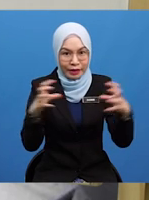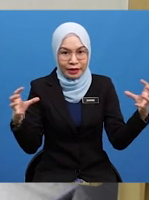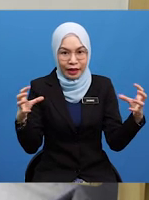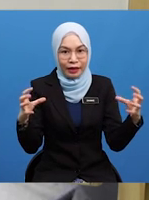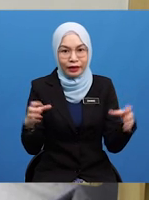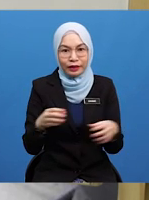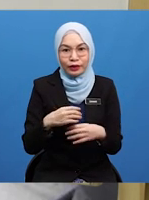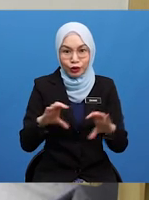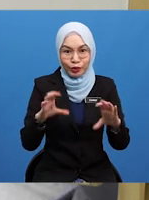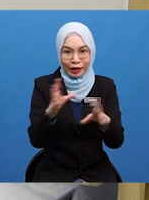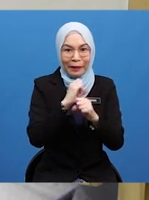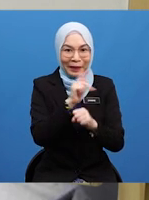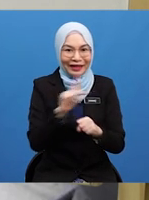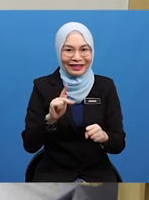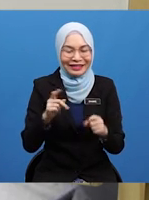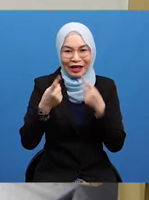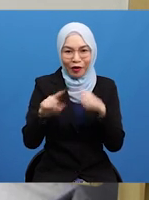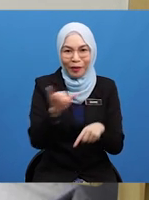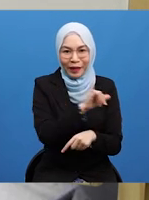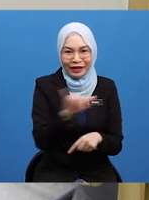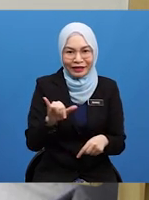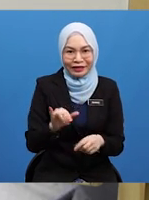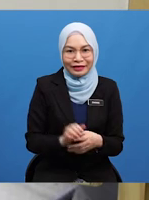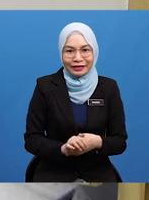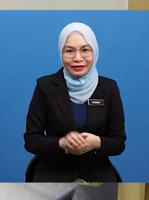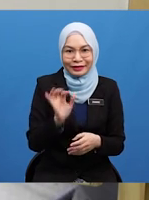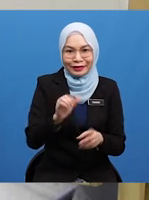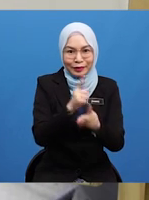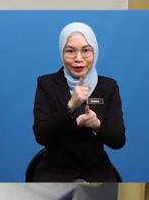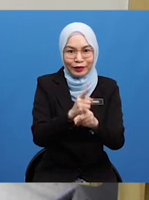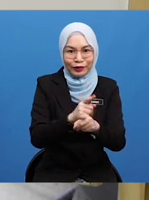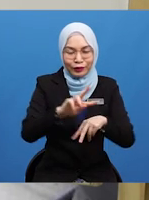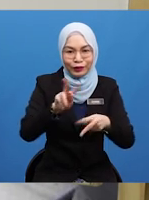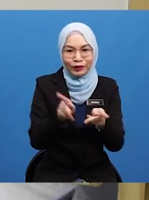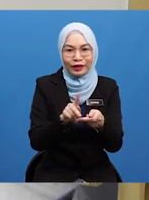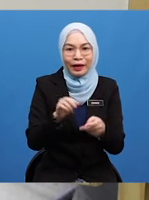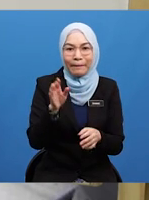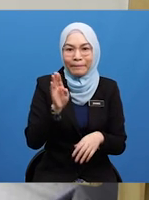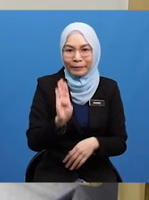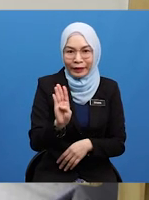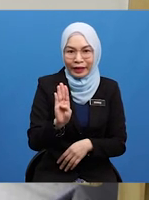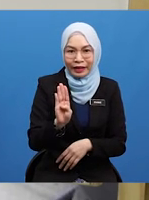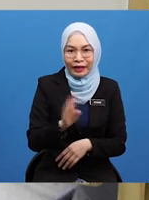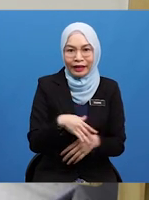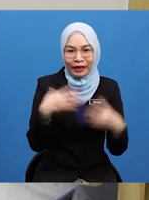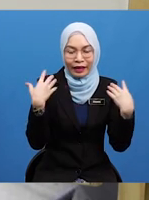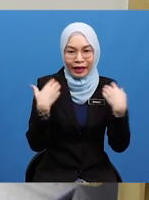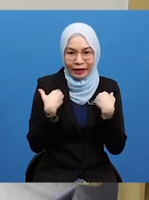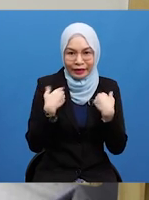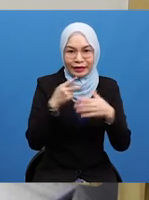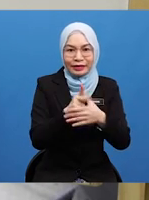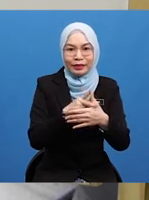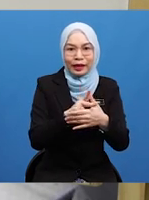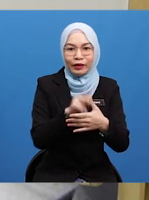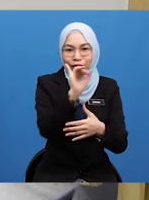jawapan murid-murid? Ya, betul. Kotak B mempunyai isi padu yang lebih besar